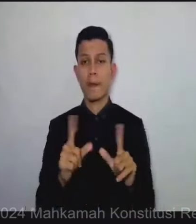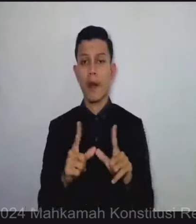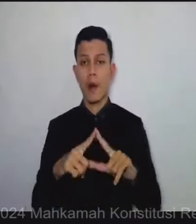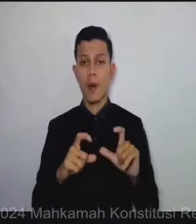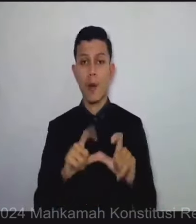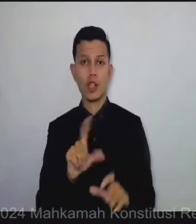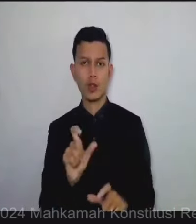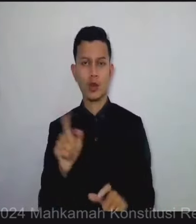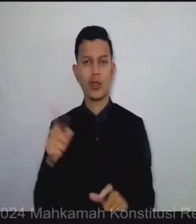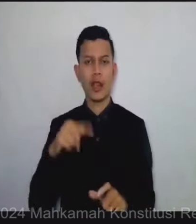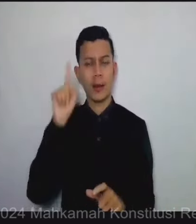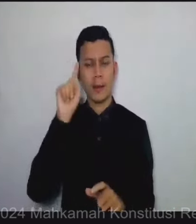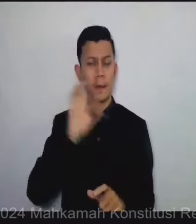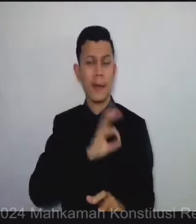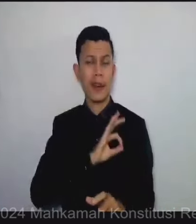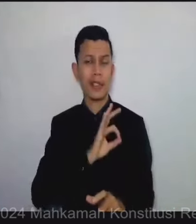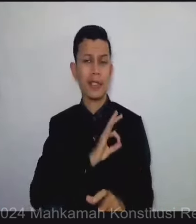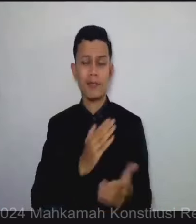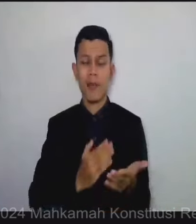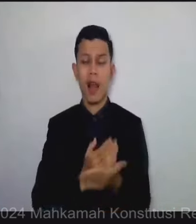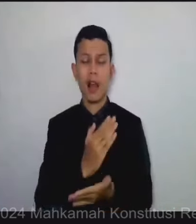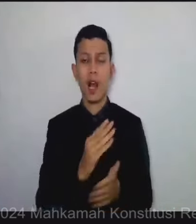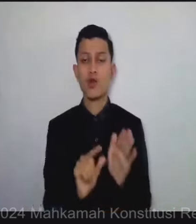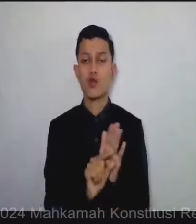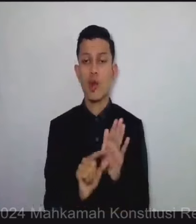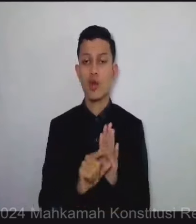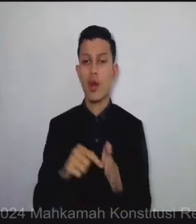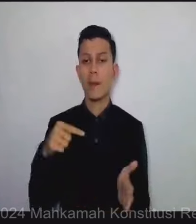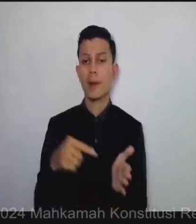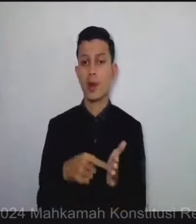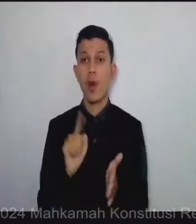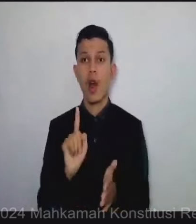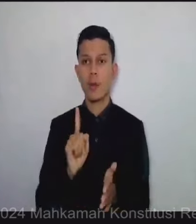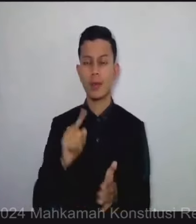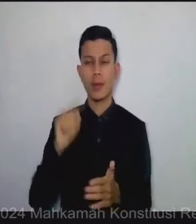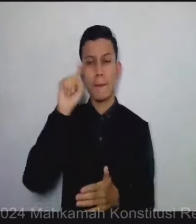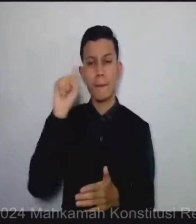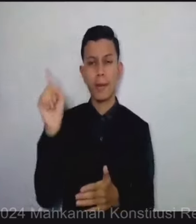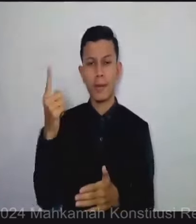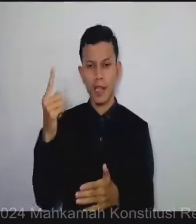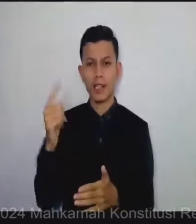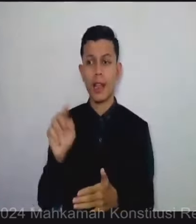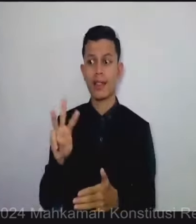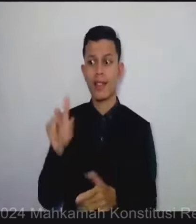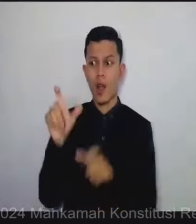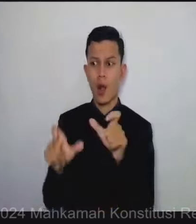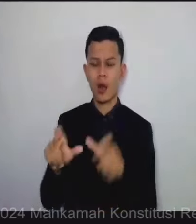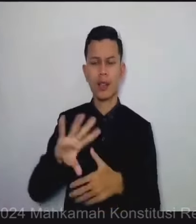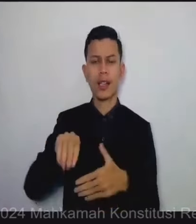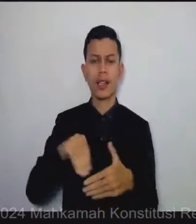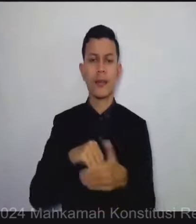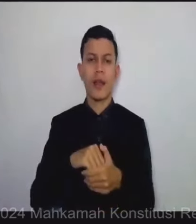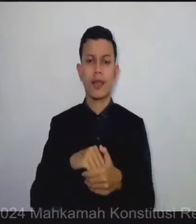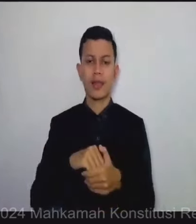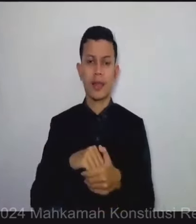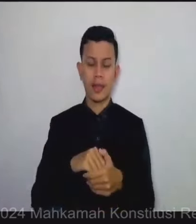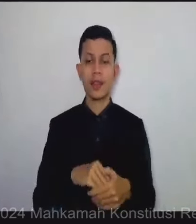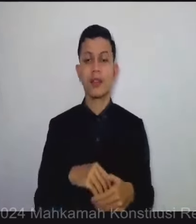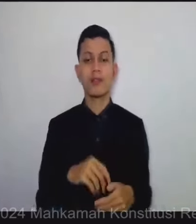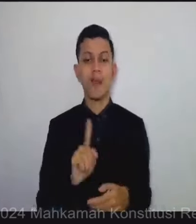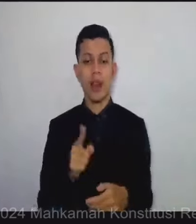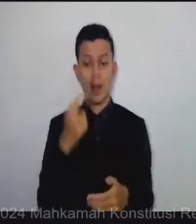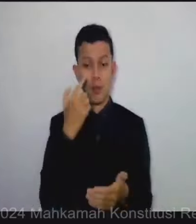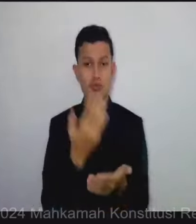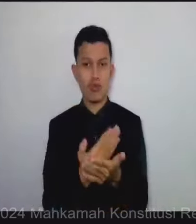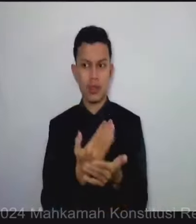3 yungtu pasal 118 undang-undang Pemilu karena memasukkan unsur pemerintah lebih dari 3 orang pemohon mengajukan bukti p19 termohon menyampaikan